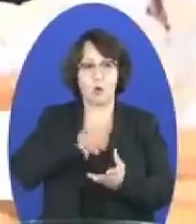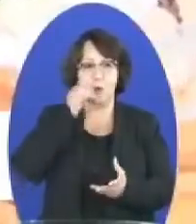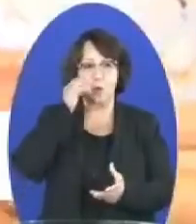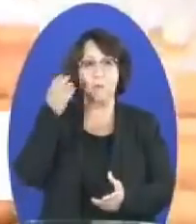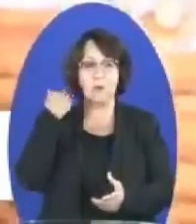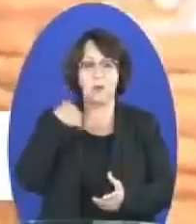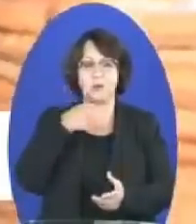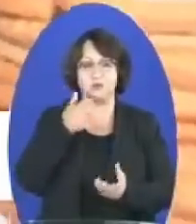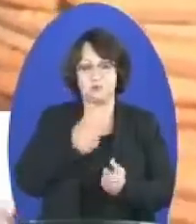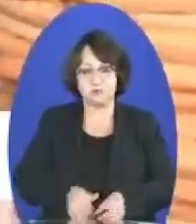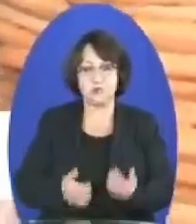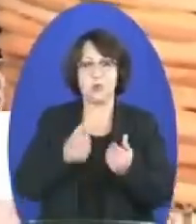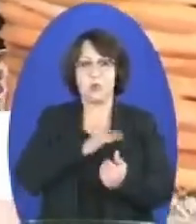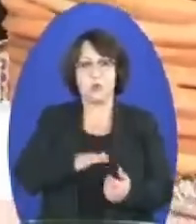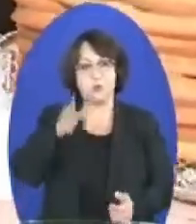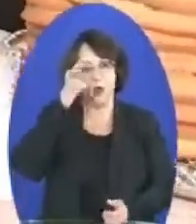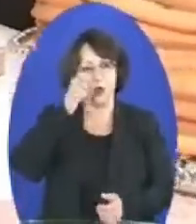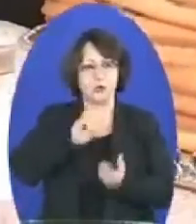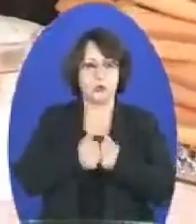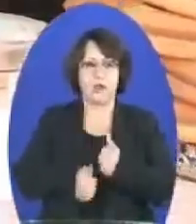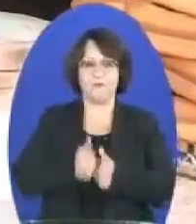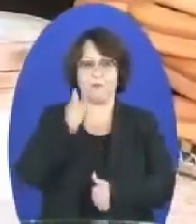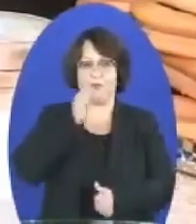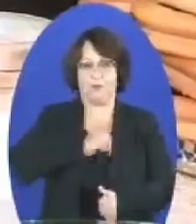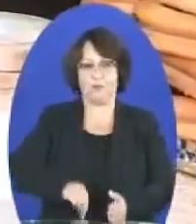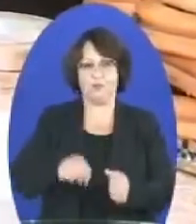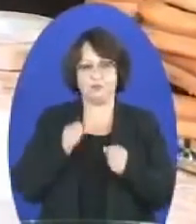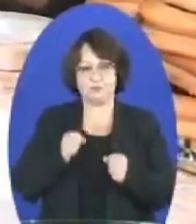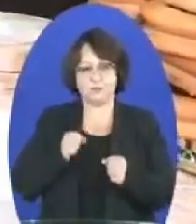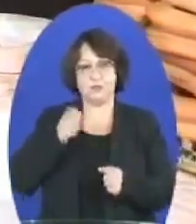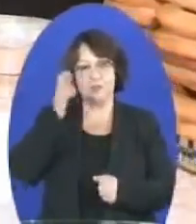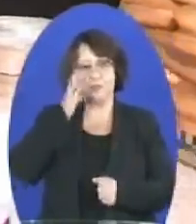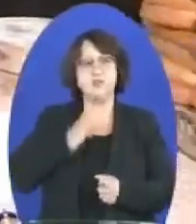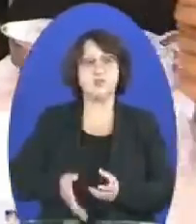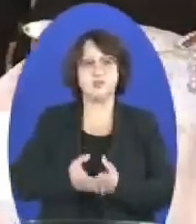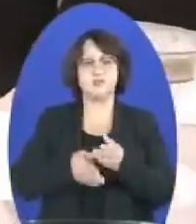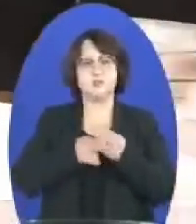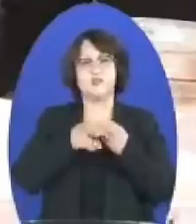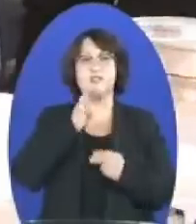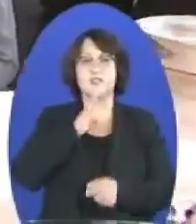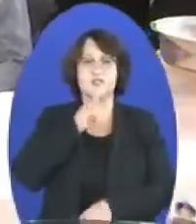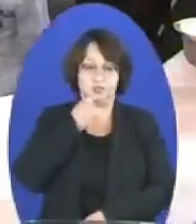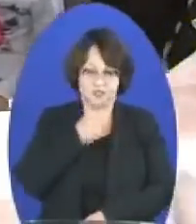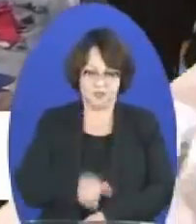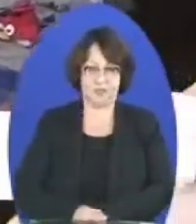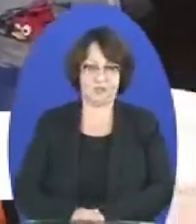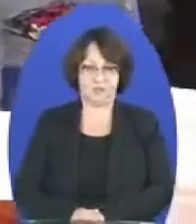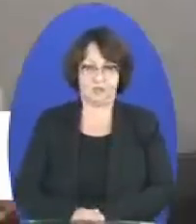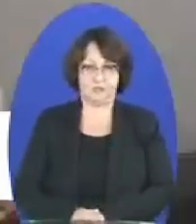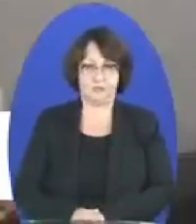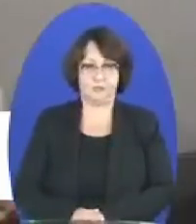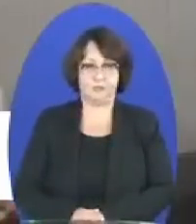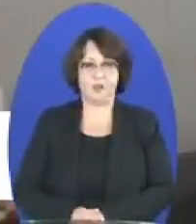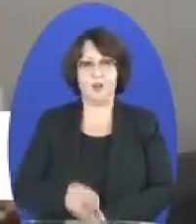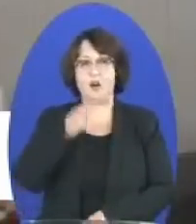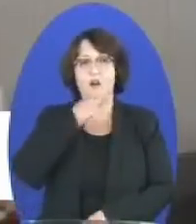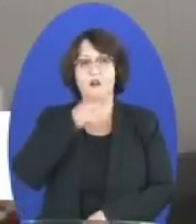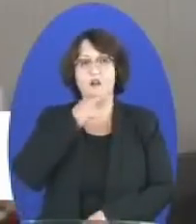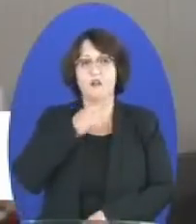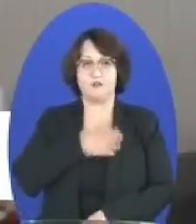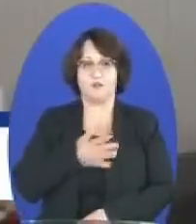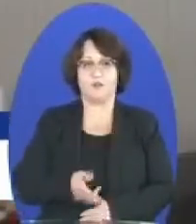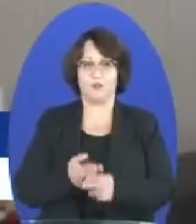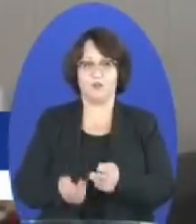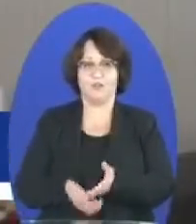хүүхдүүдийнхээ боловсрол, спортын амжилтын төлөө чадах бүх нэрээ туслахыг хичээдэг гэж ээж нь ярьж байлаа. Охиндээ ер нь тусвалж